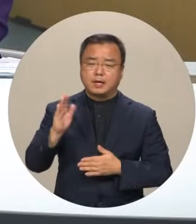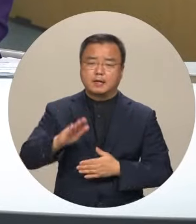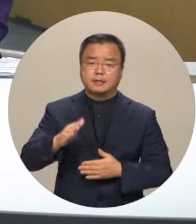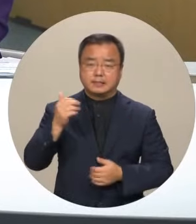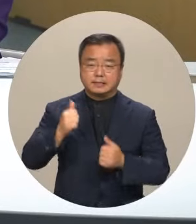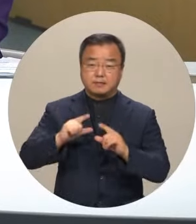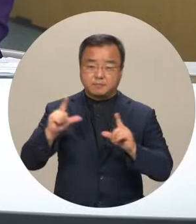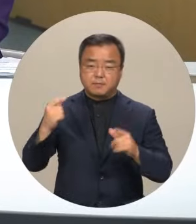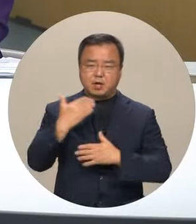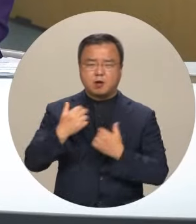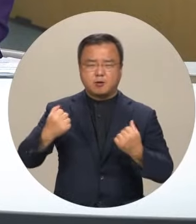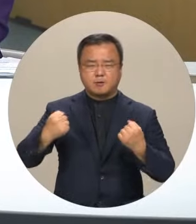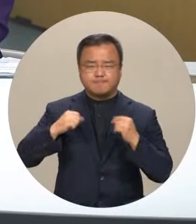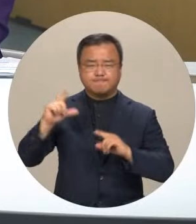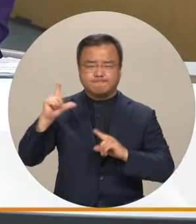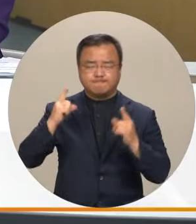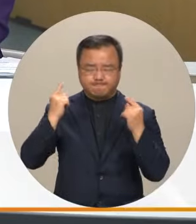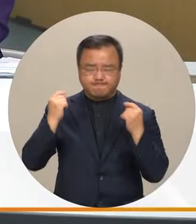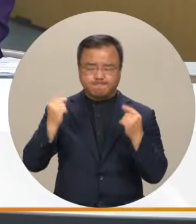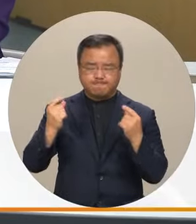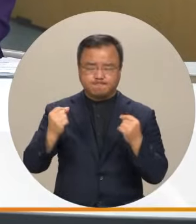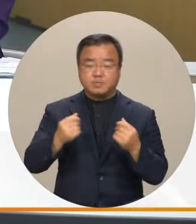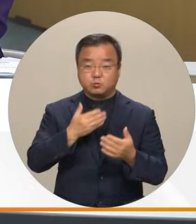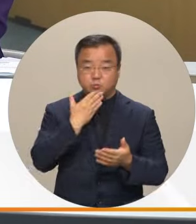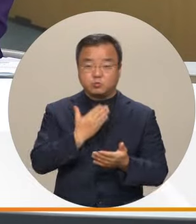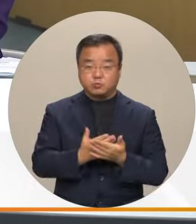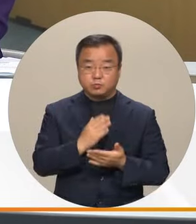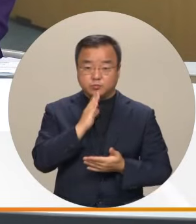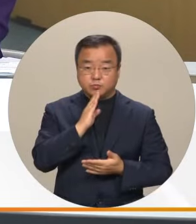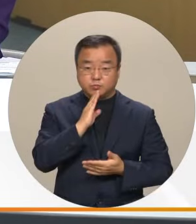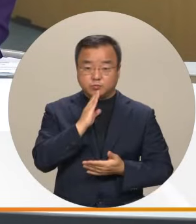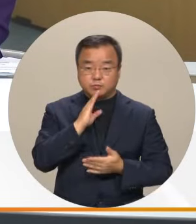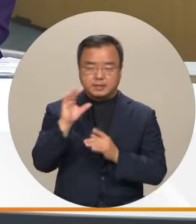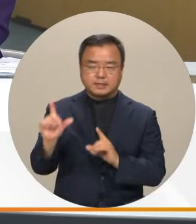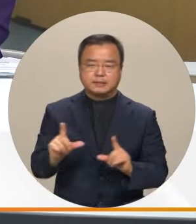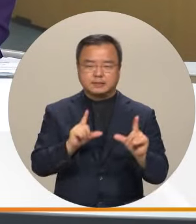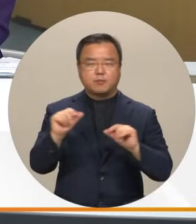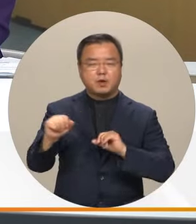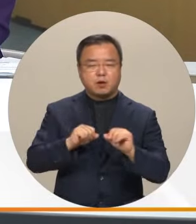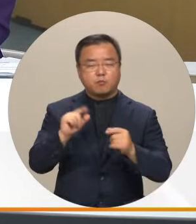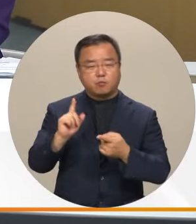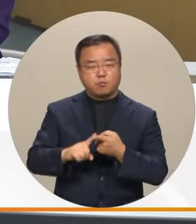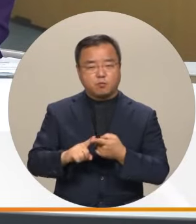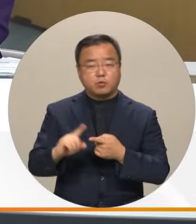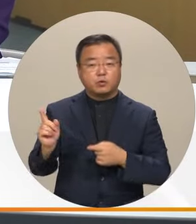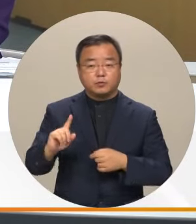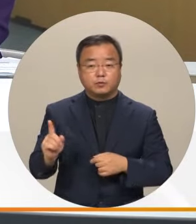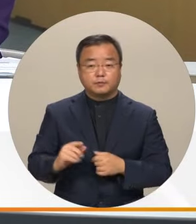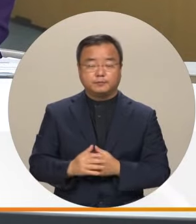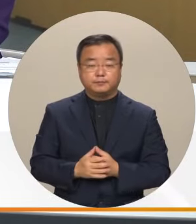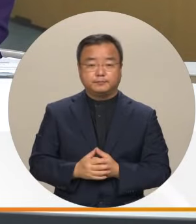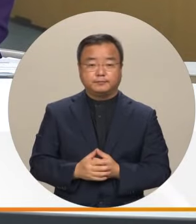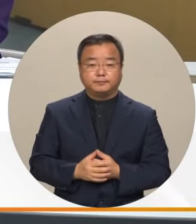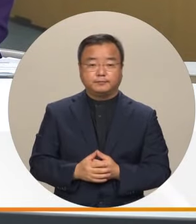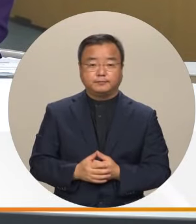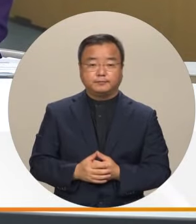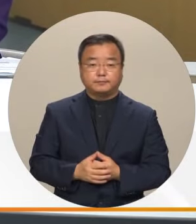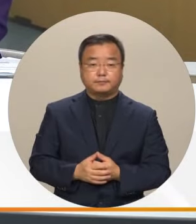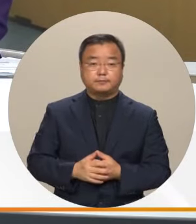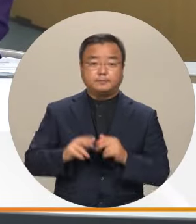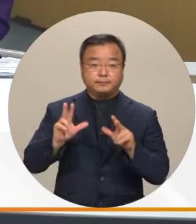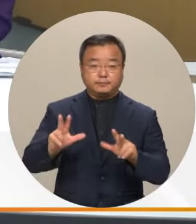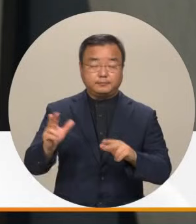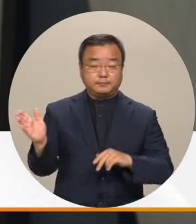당일의 컨디션을 최상으로 끌어올리는게 굉장히 중요하지 않겠습니까이 생활 태도 면에서는 어떻게 유지하는게 좋을까요네 아